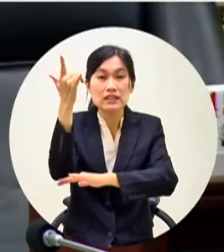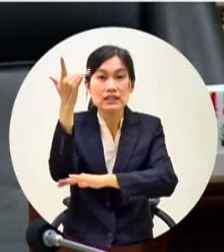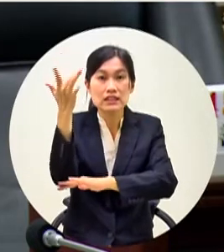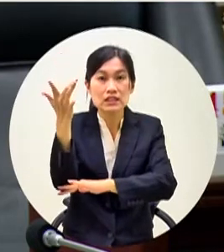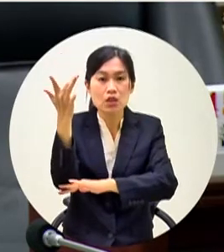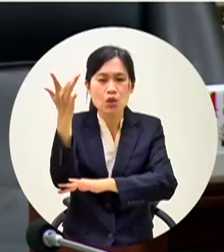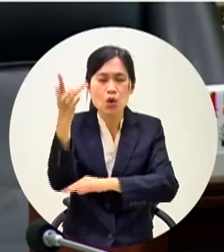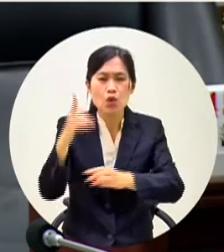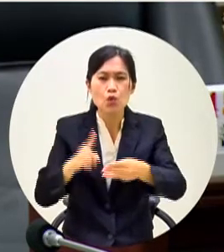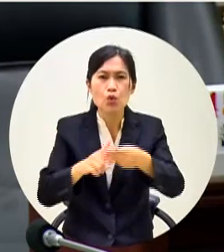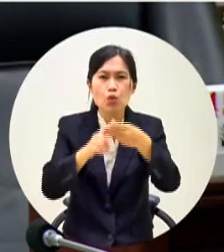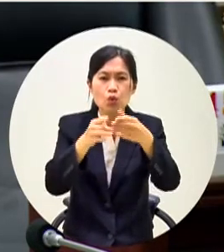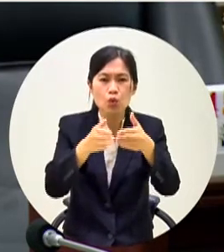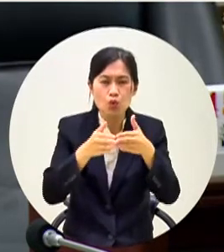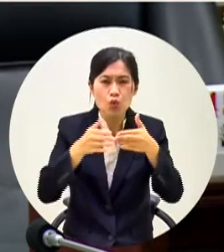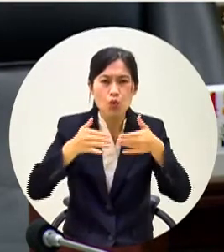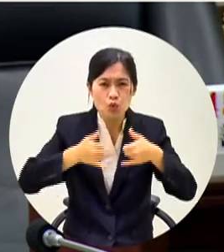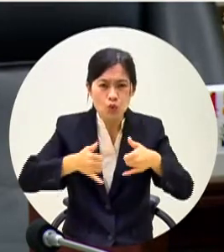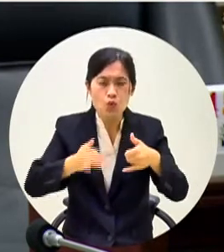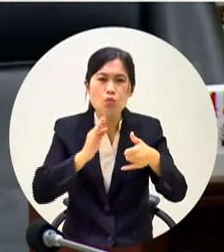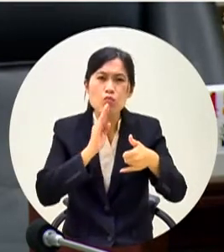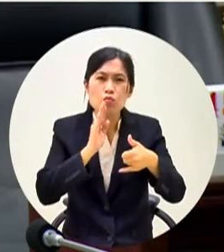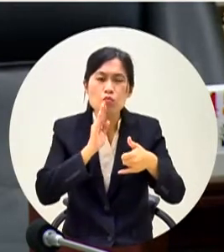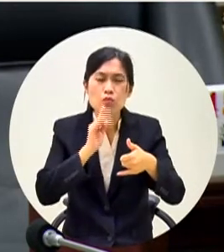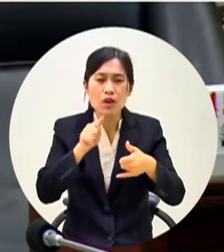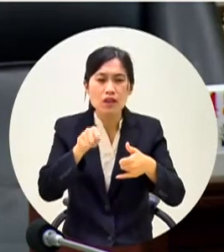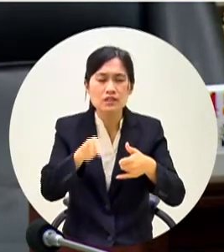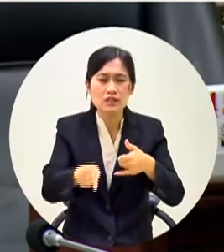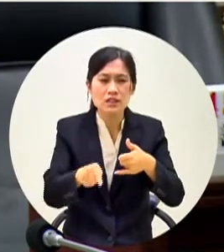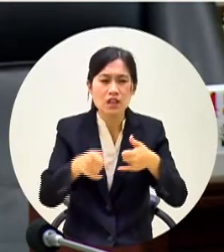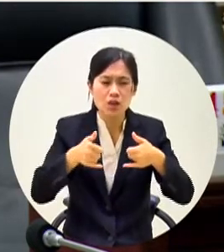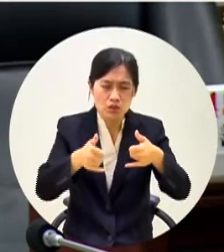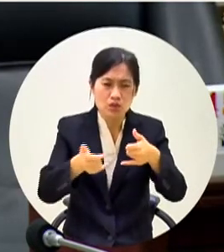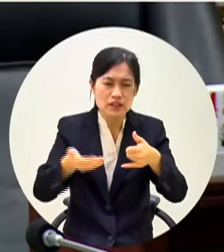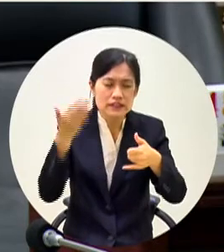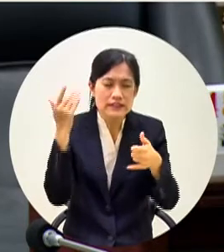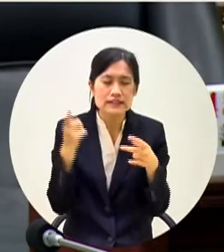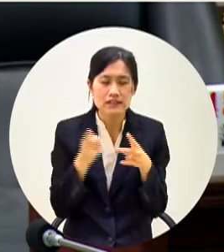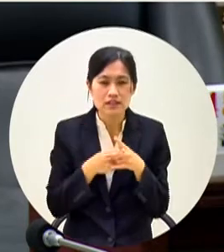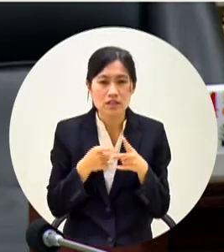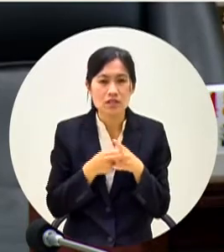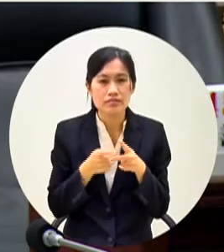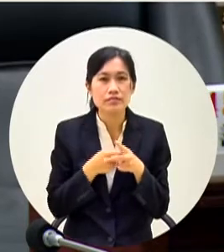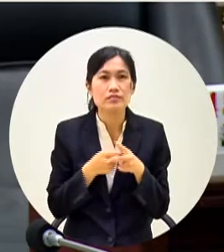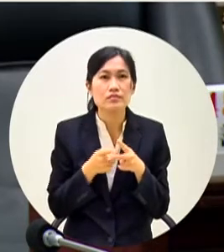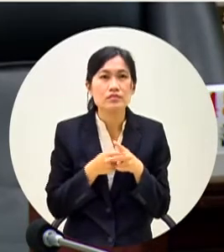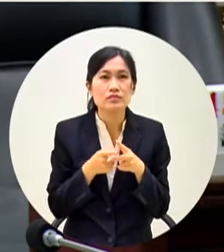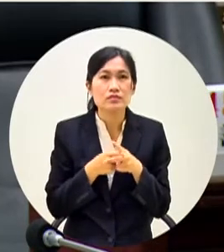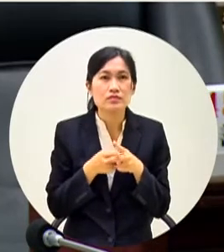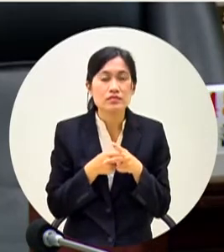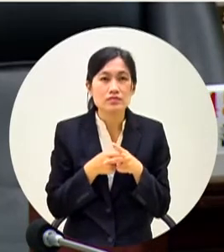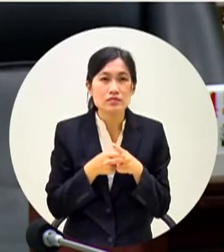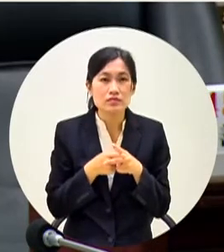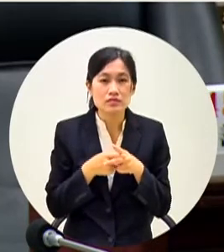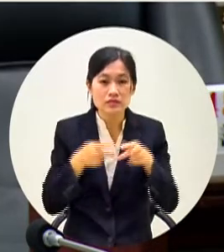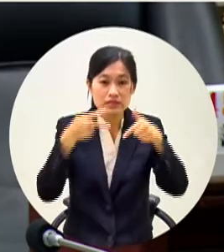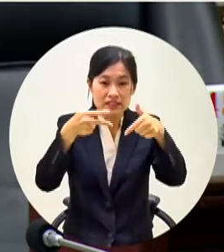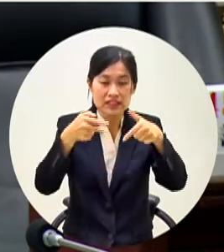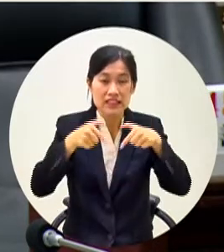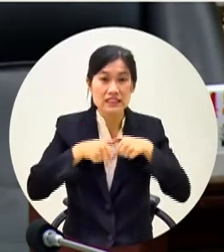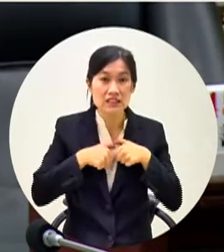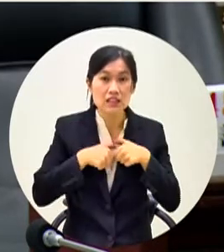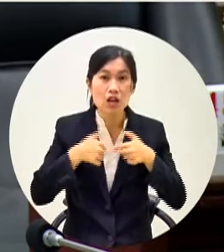道路啦。啊，伊即拢过去拢就是路细条，哦啊，即个人心路。已